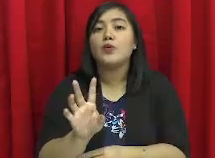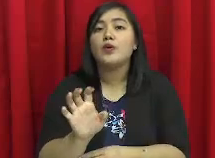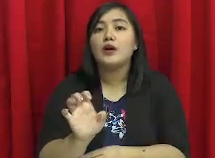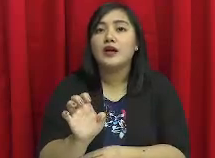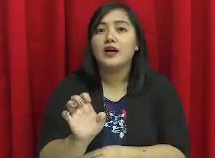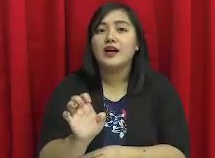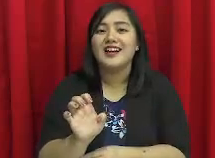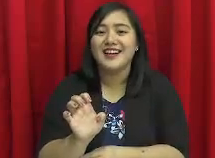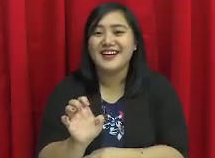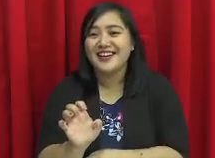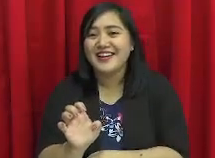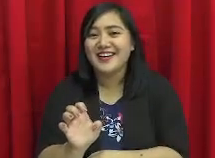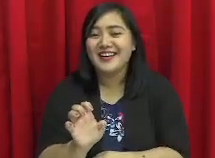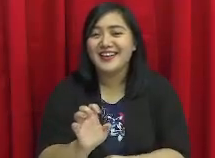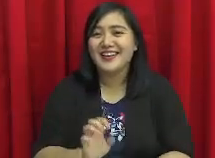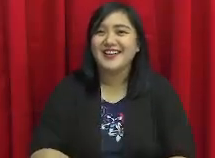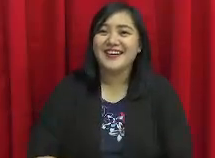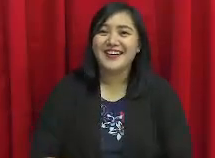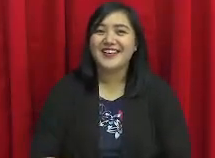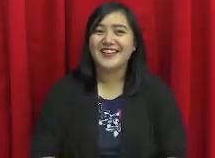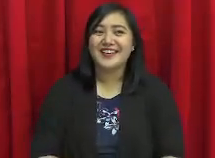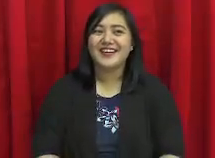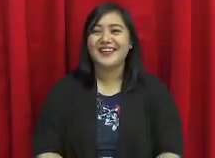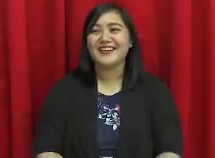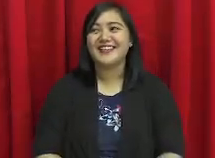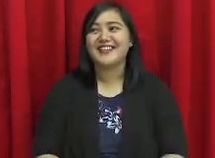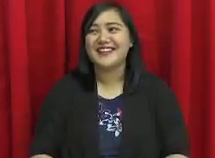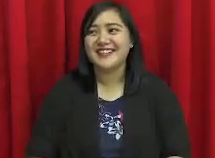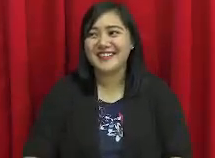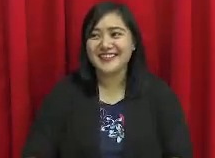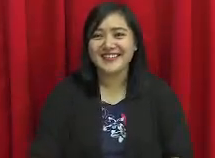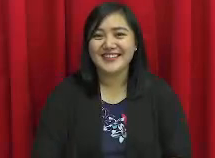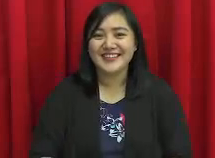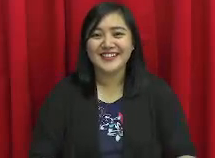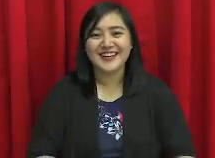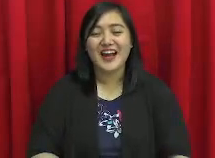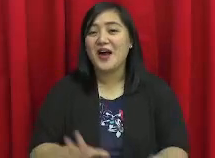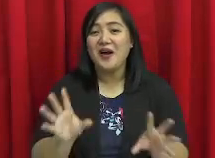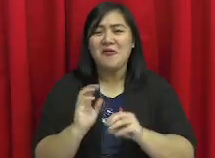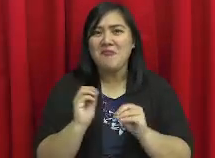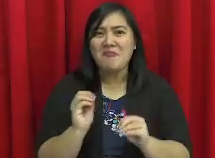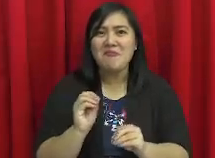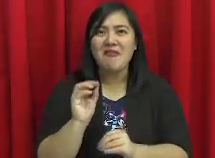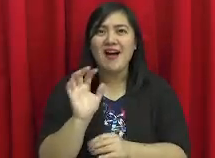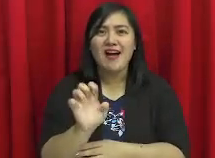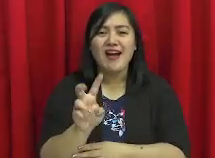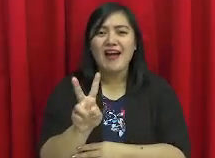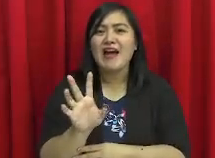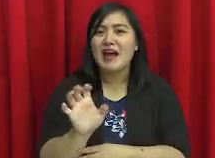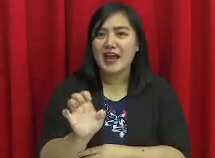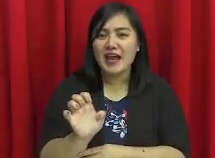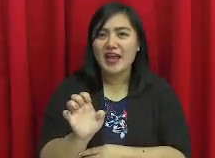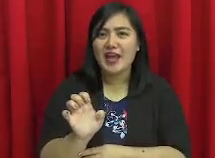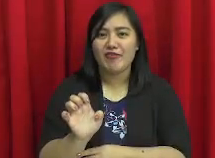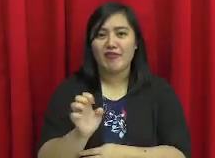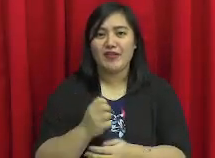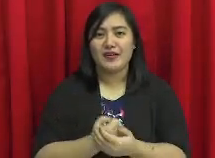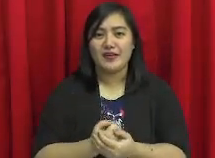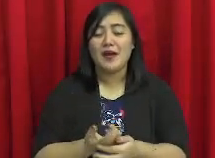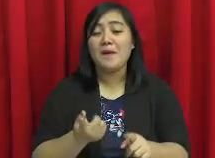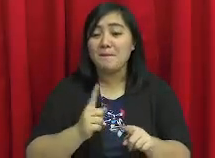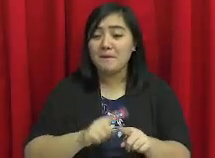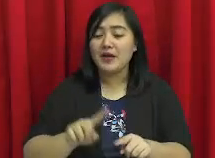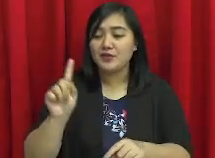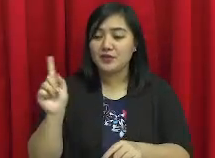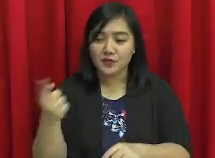Michael. Ay, sorry. Wala pa si Eva kay Adan. Kasi, yan. Sino ang